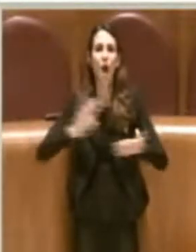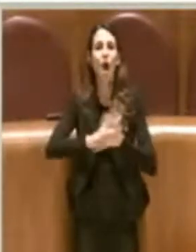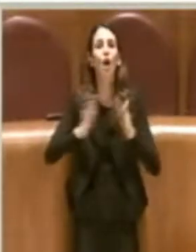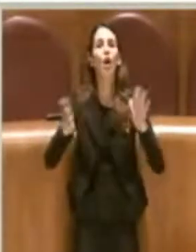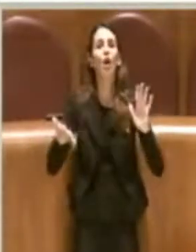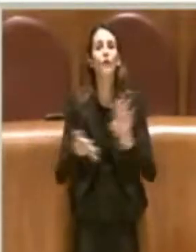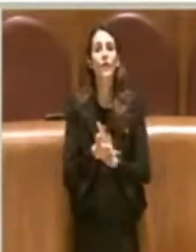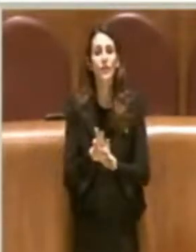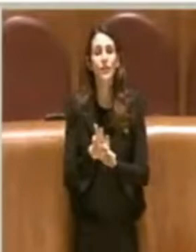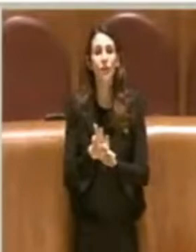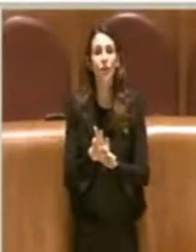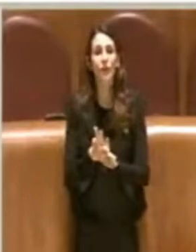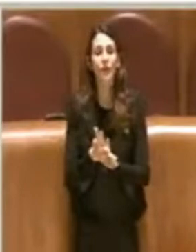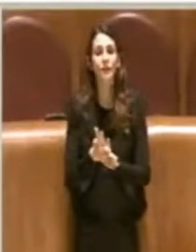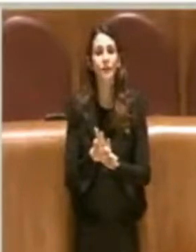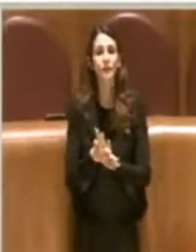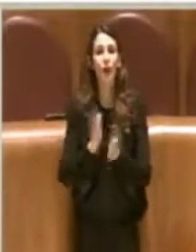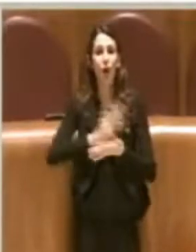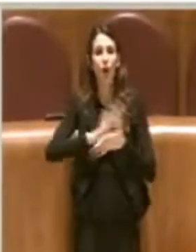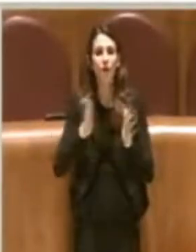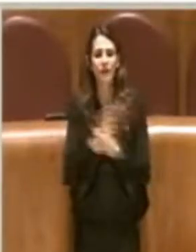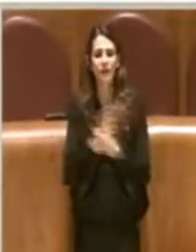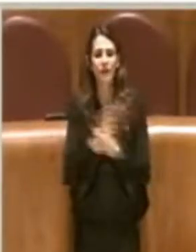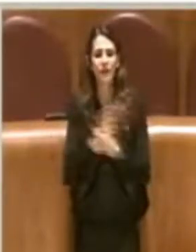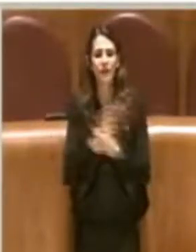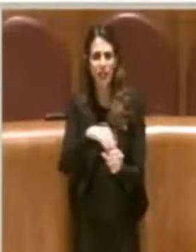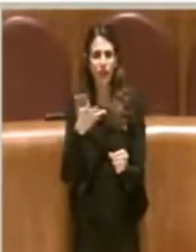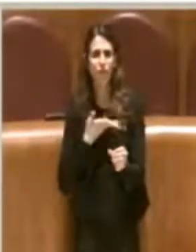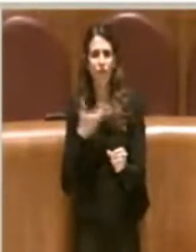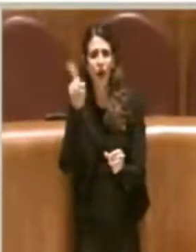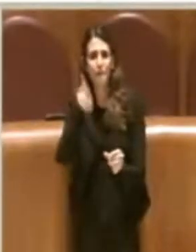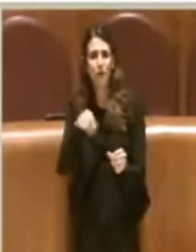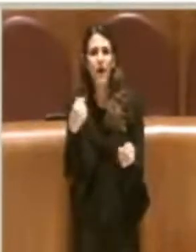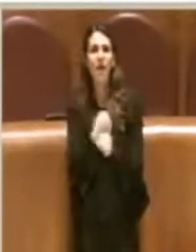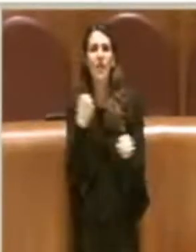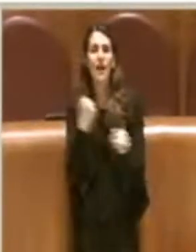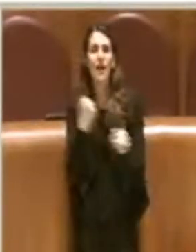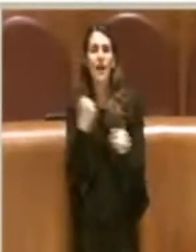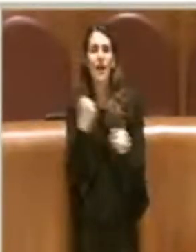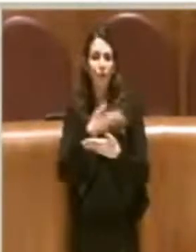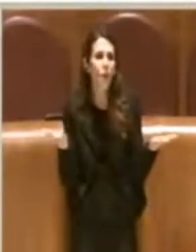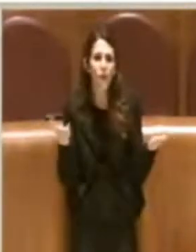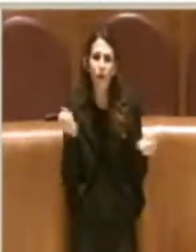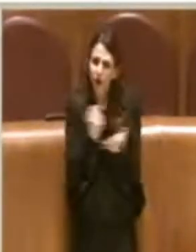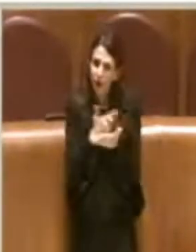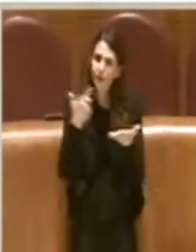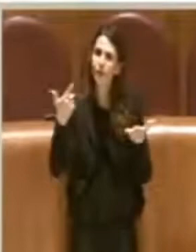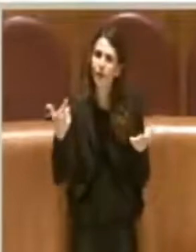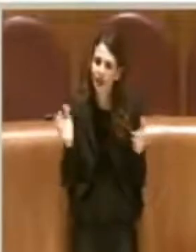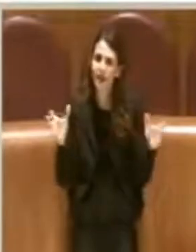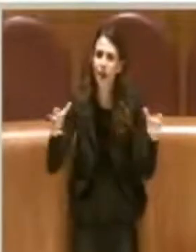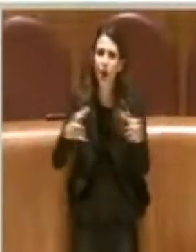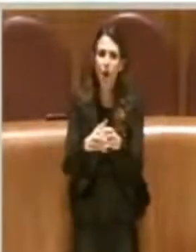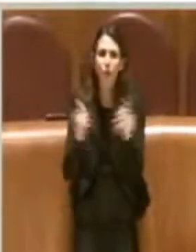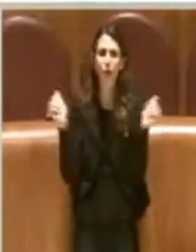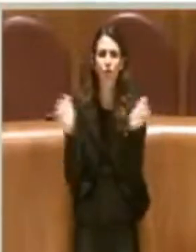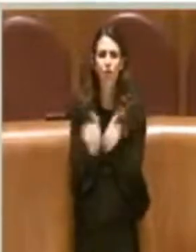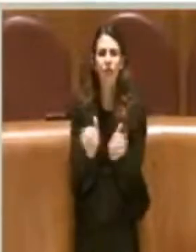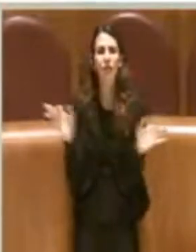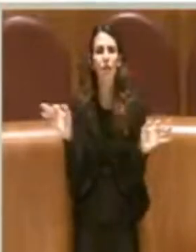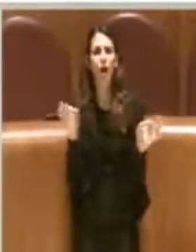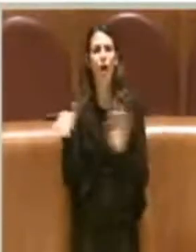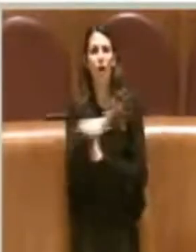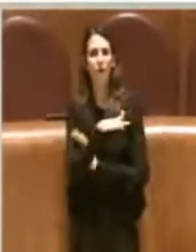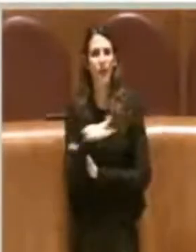convenzioni che aveva all'interno dei quali sono magari delle opere pubbliche di importanza della comunità cittadino di un territorio e quindi